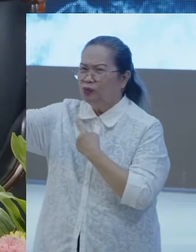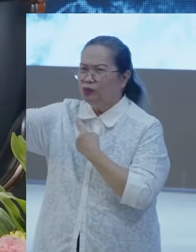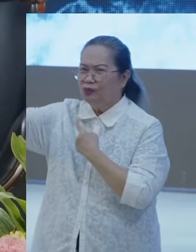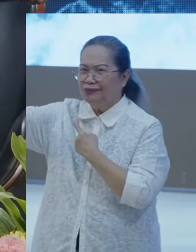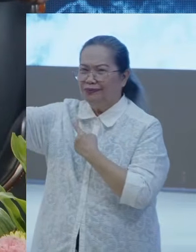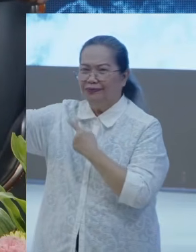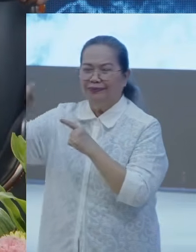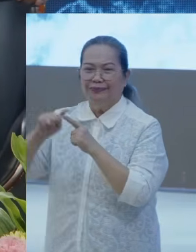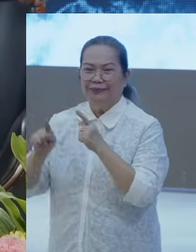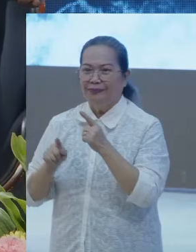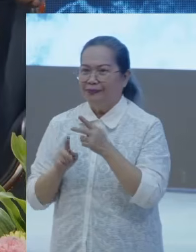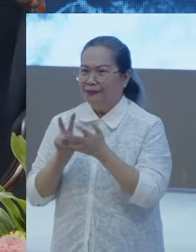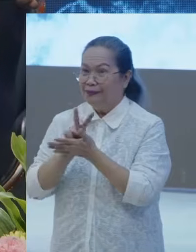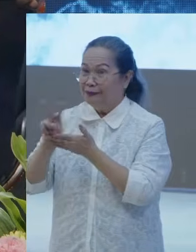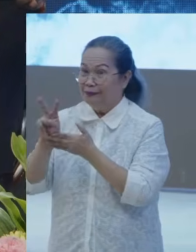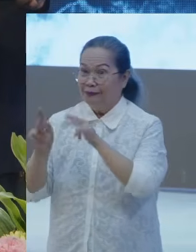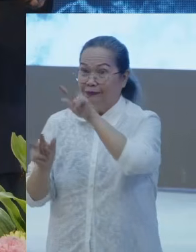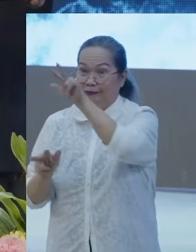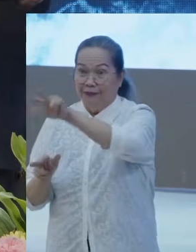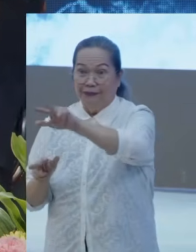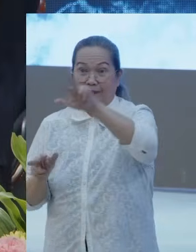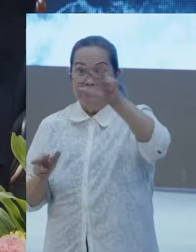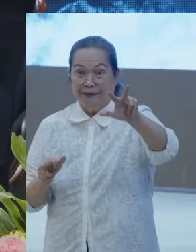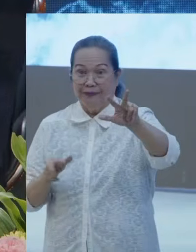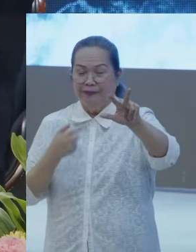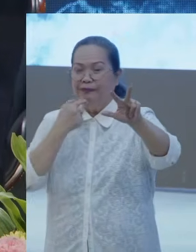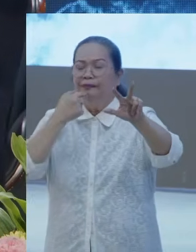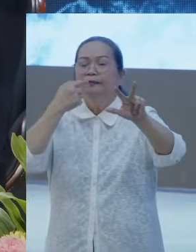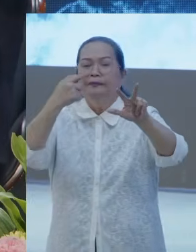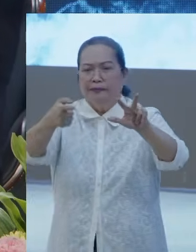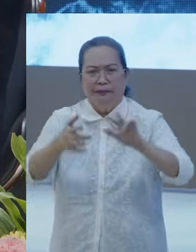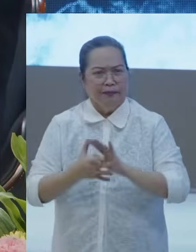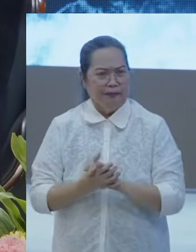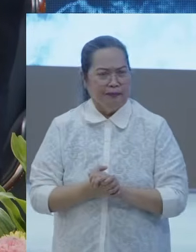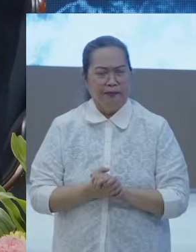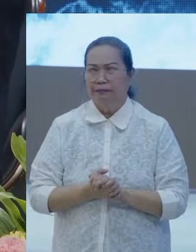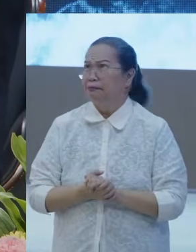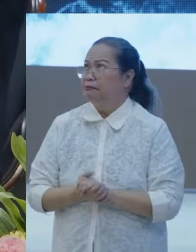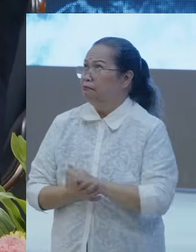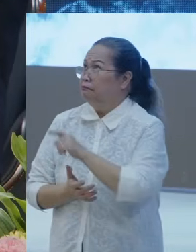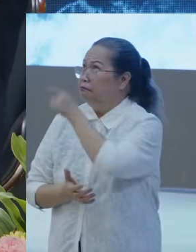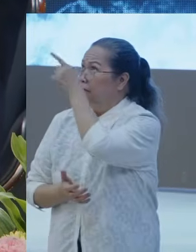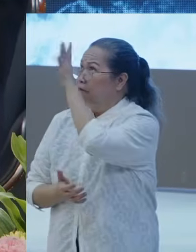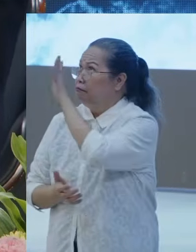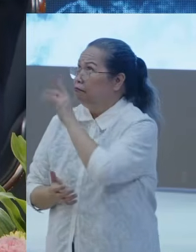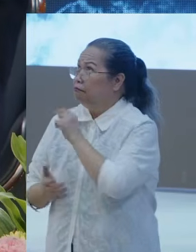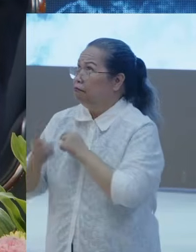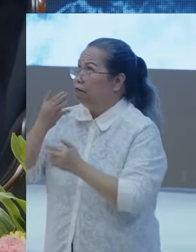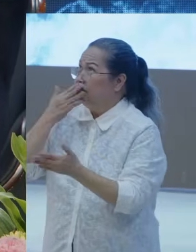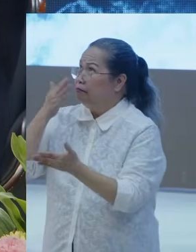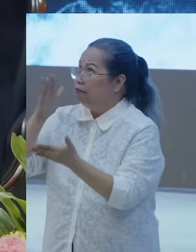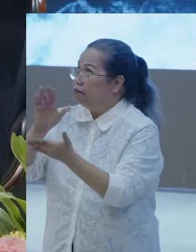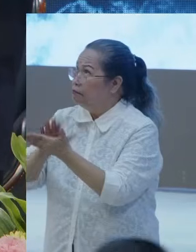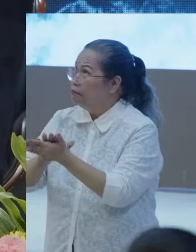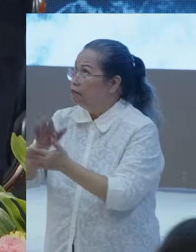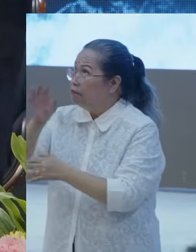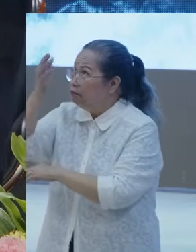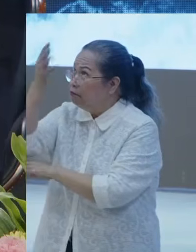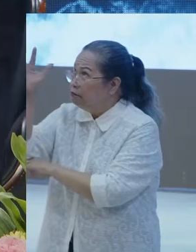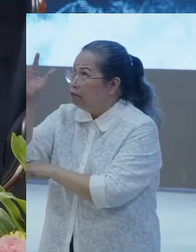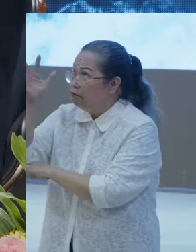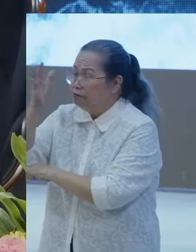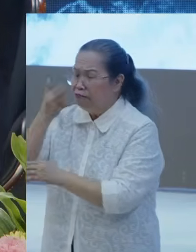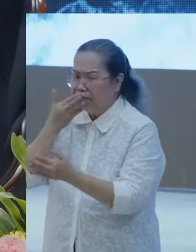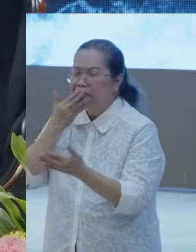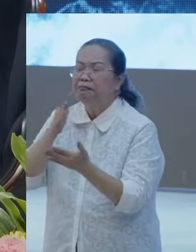Sa verse 33, ang sabi ng ating Panginoon, either make the tree good and its fruit good, or